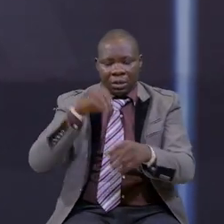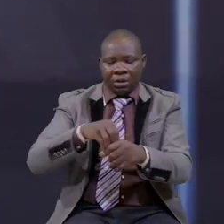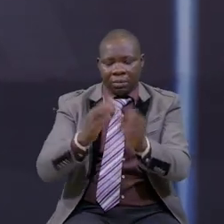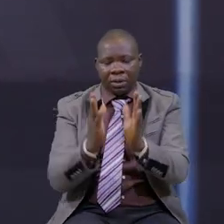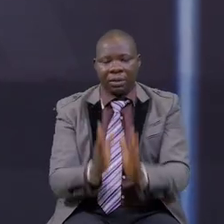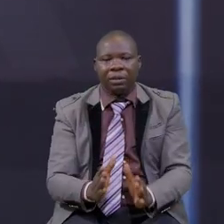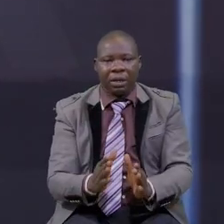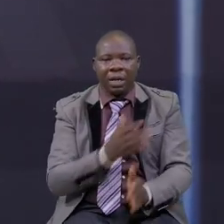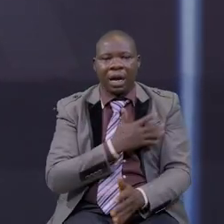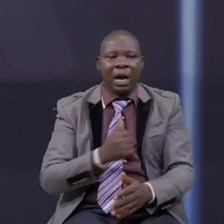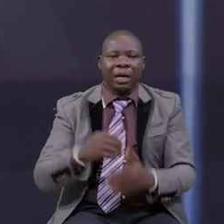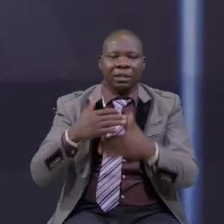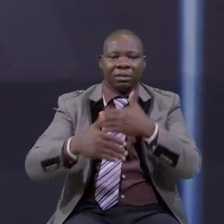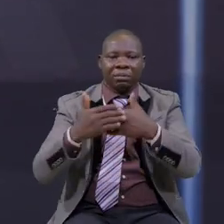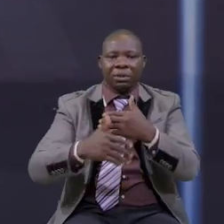mange.